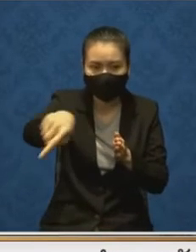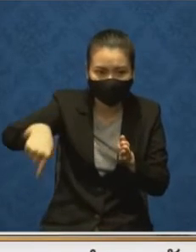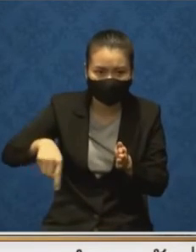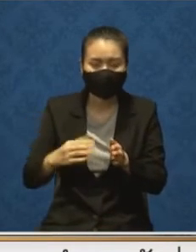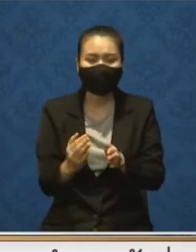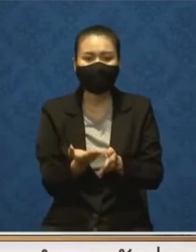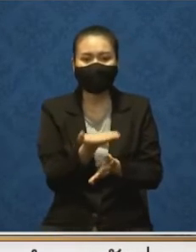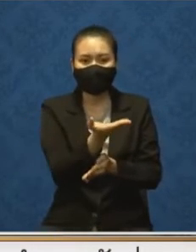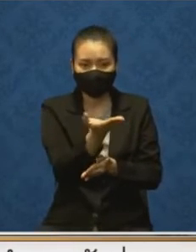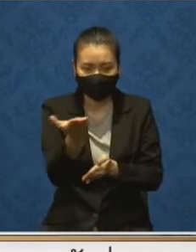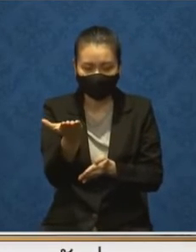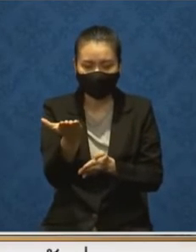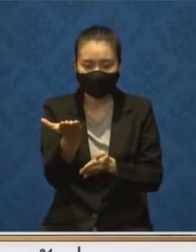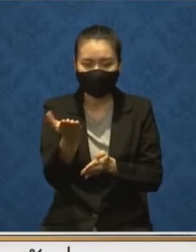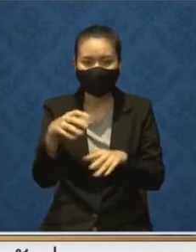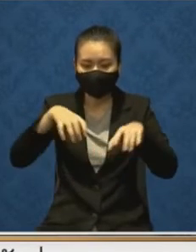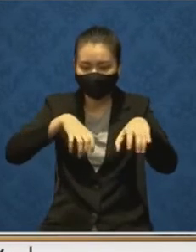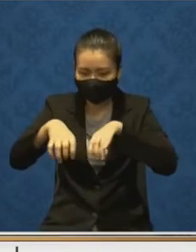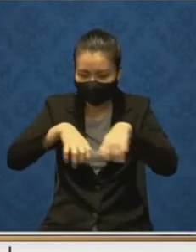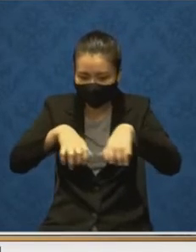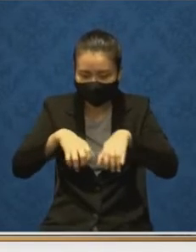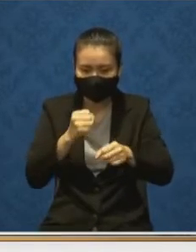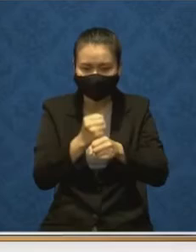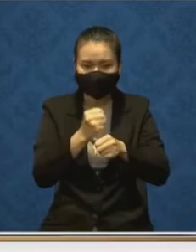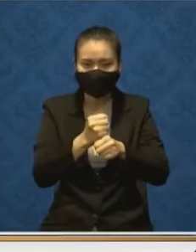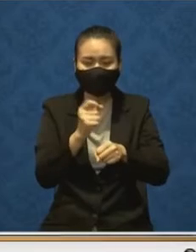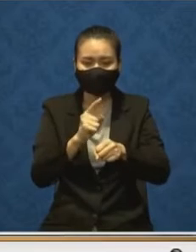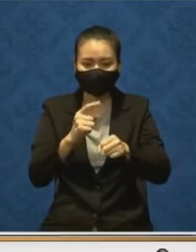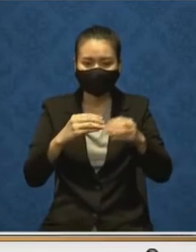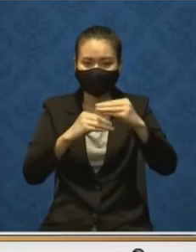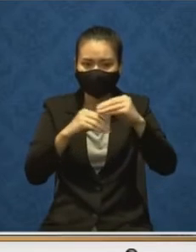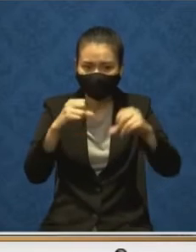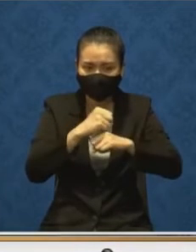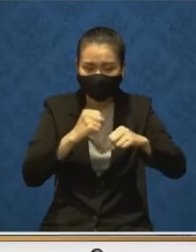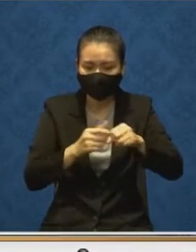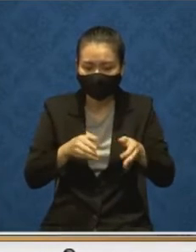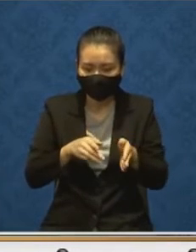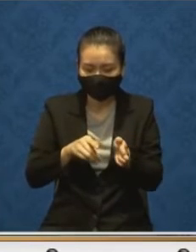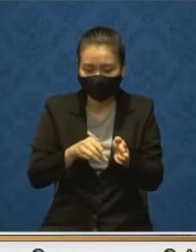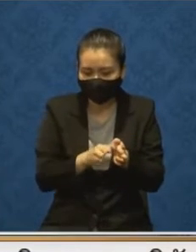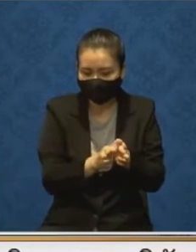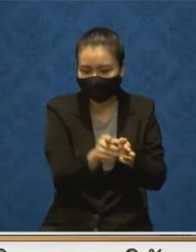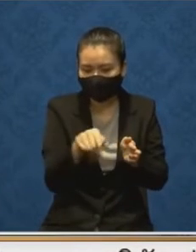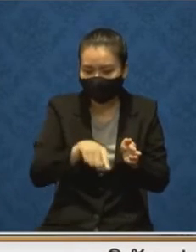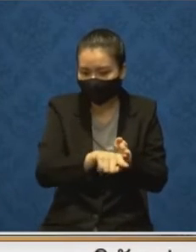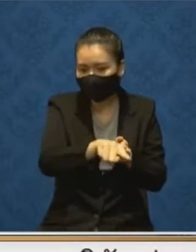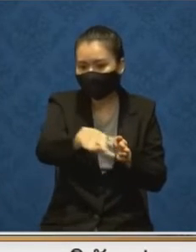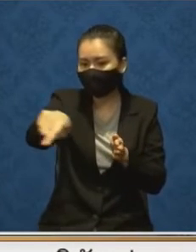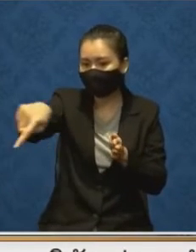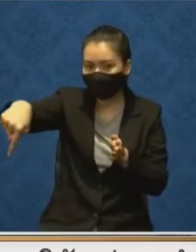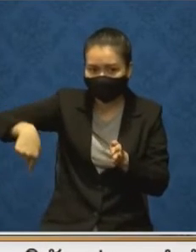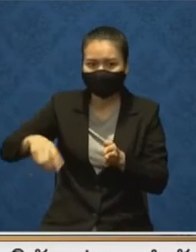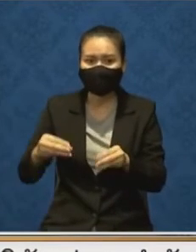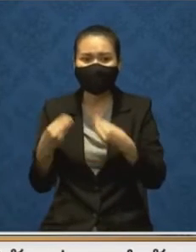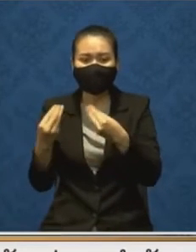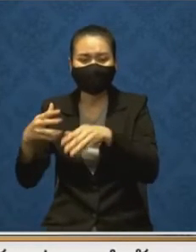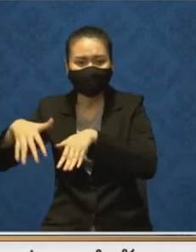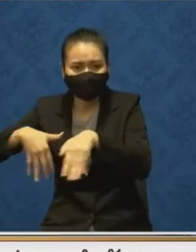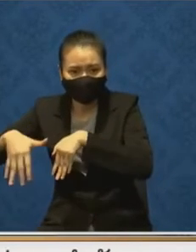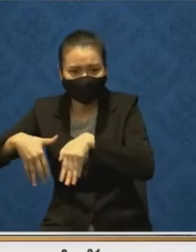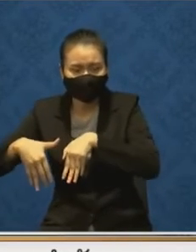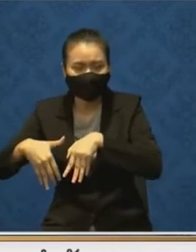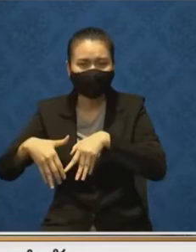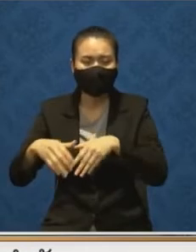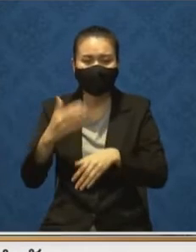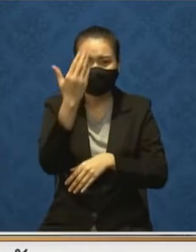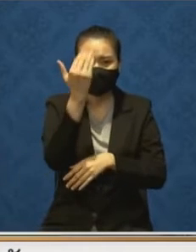านไปยังกรมทางหลวงแผ่นดินให้ไปเปิดจุดยูเทิร์นตามความเหมาะสมให้กับพี่น้องประชาชนด้วยเพราะว่าจะมี